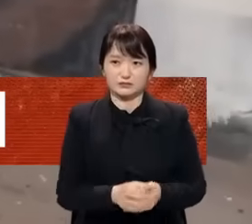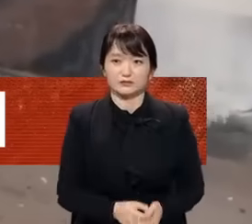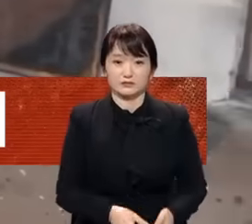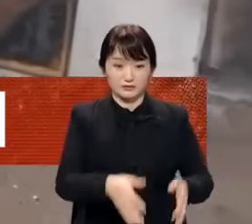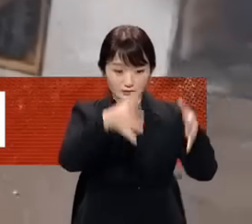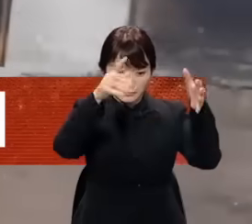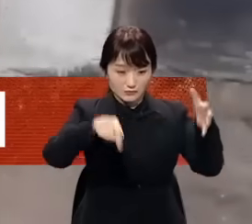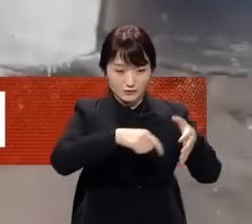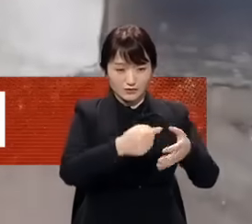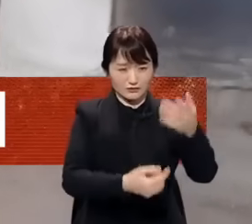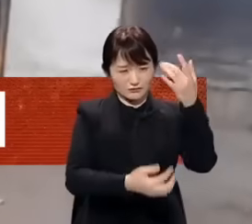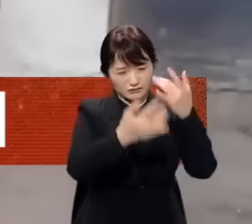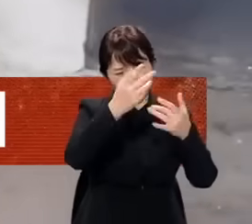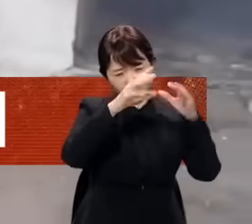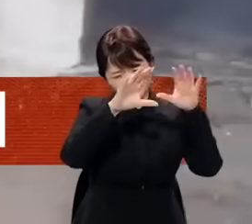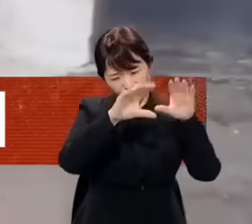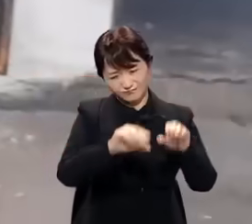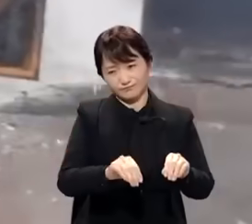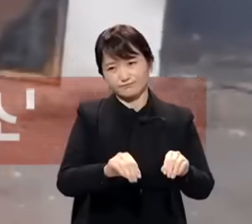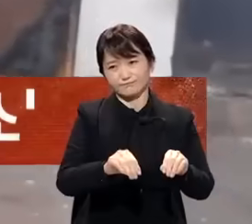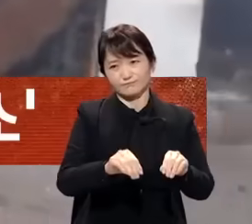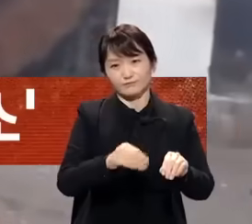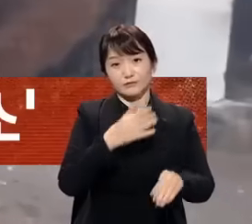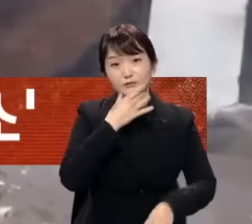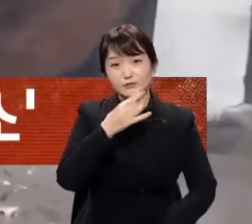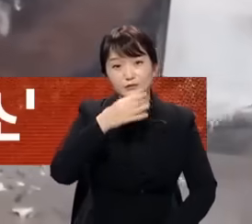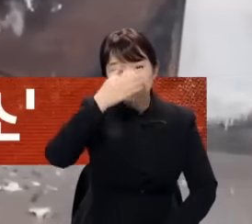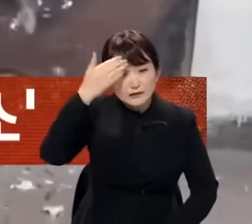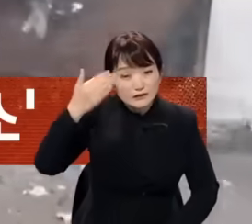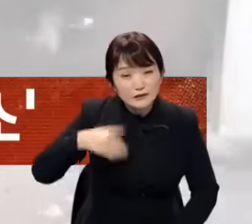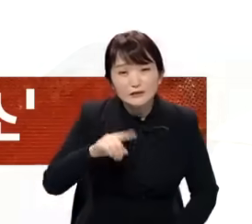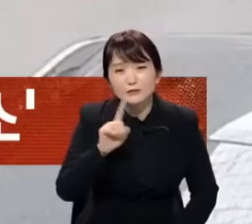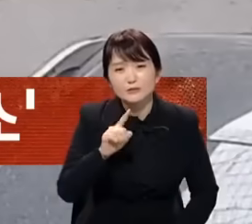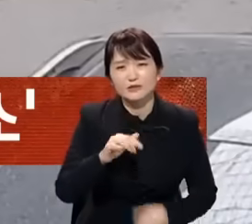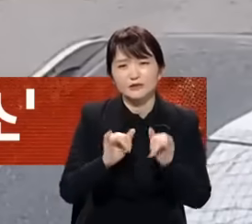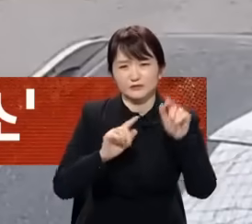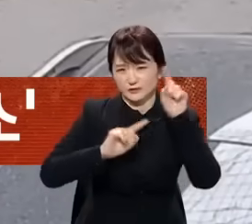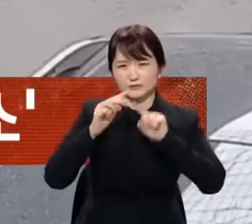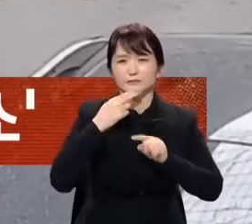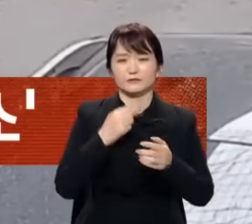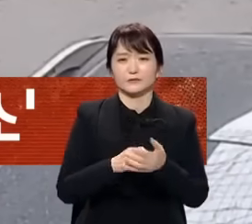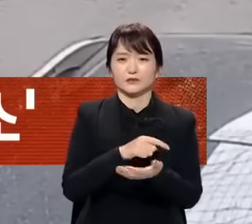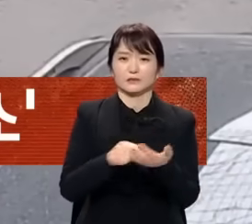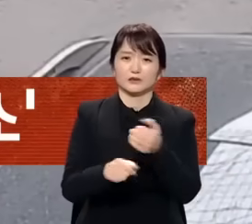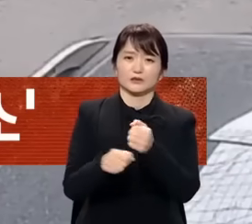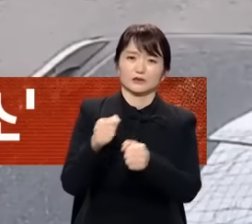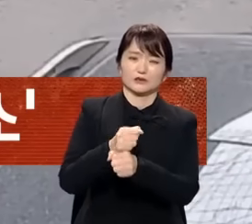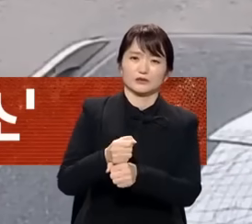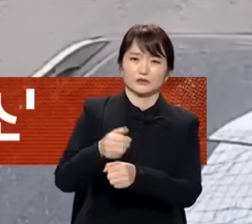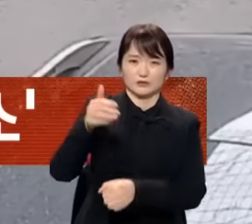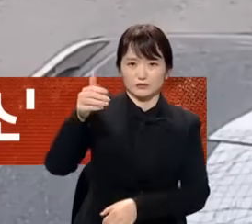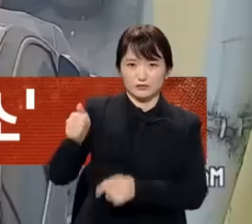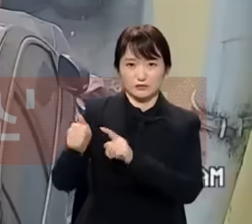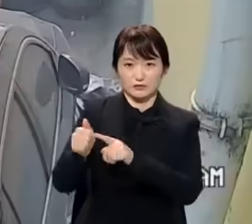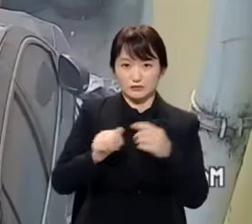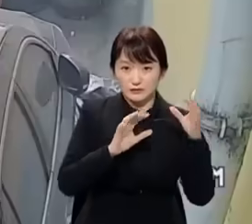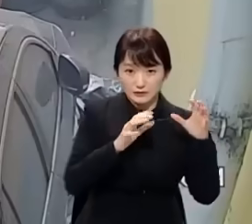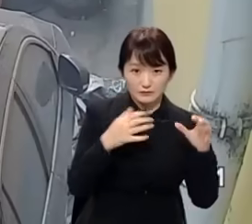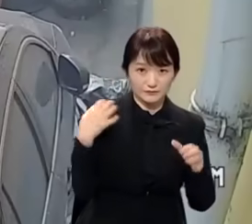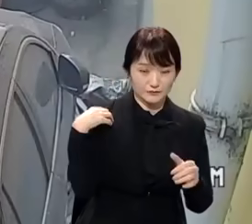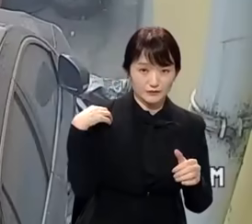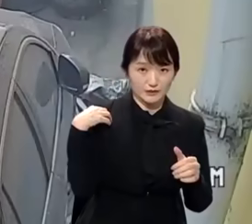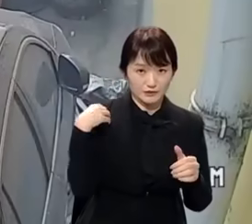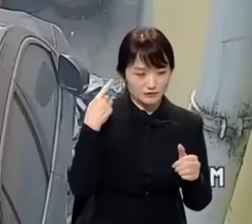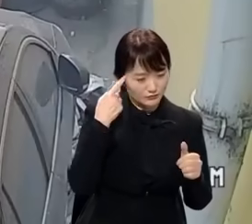안은 모두 전소가 됐지만요. 정말 불행 중 다행히도 인명피해는 없었습니다. 피해 복구에 나선 건물 주인, 이 아이들에게